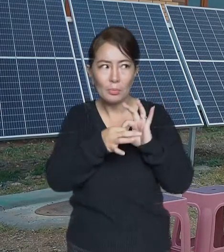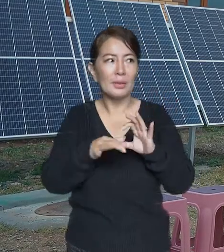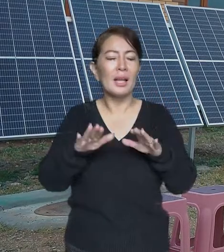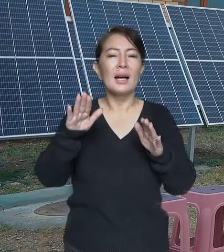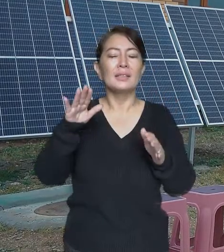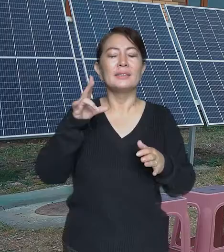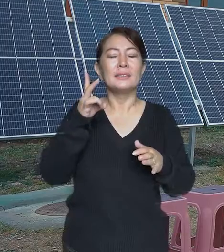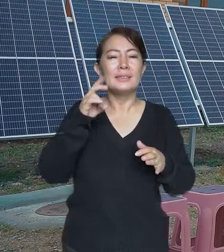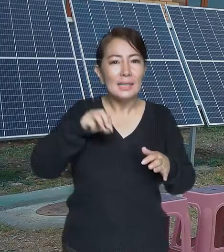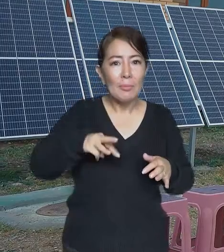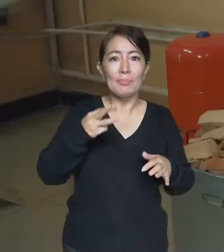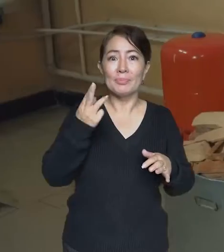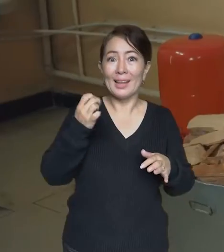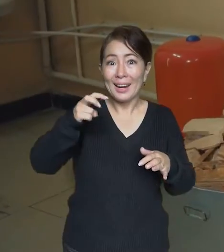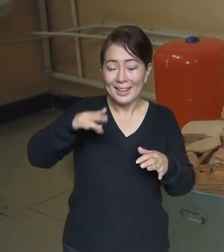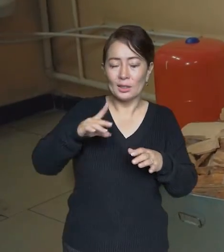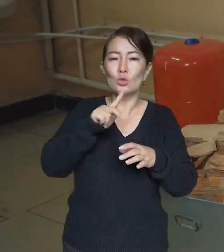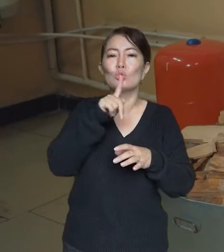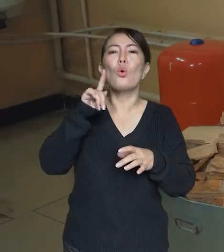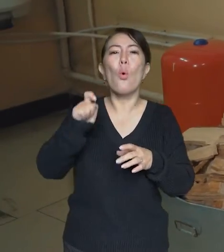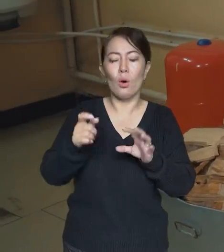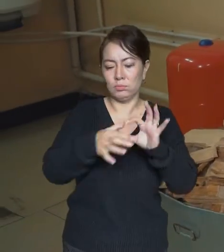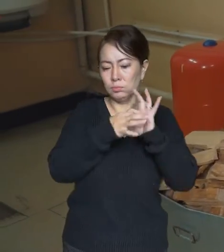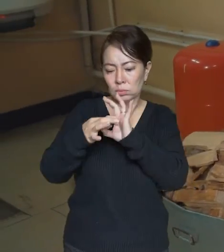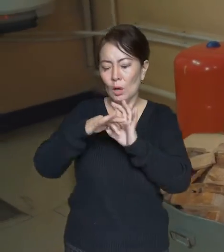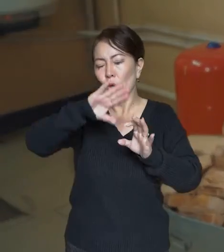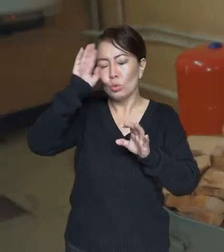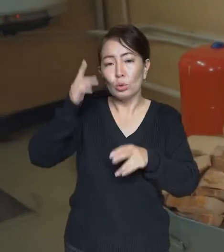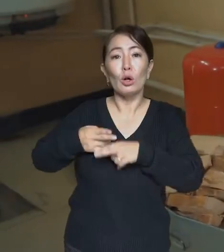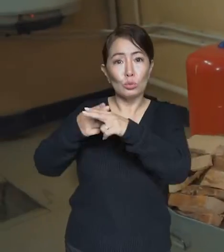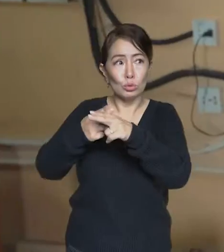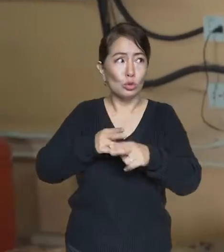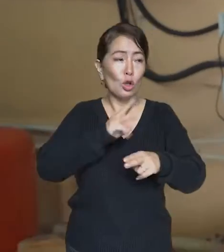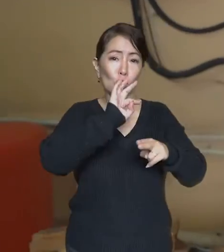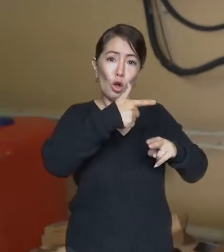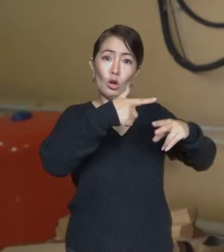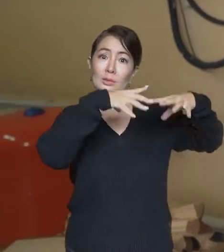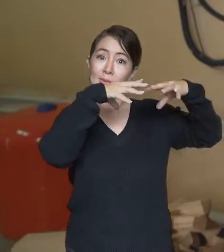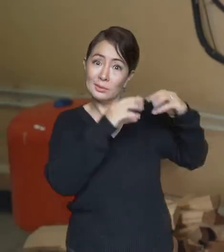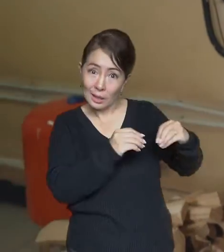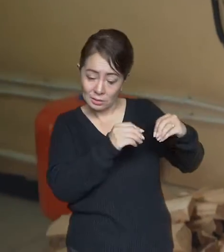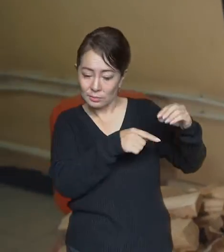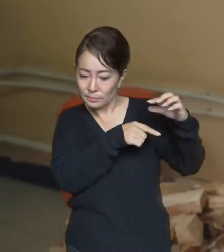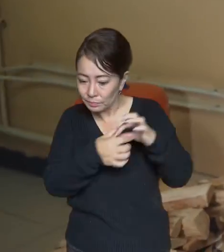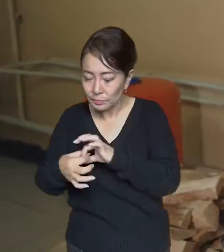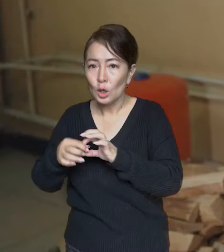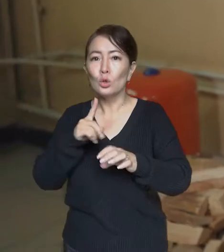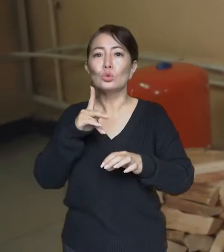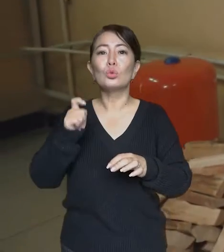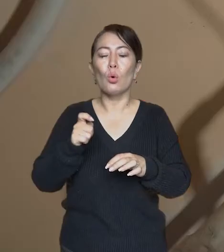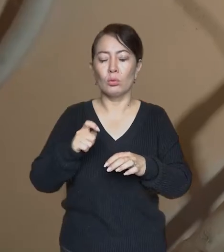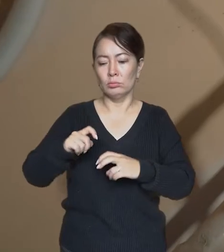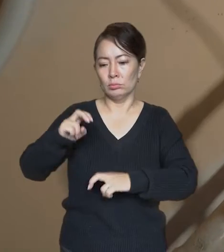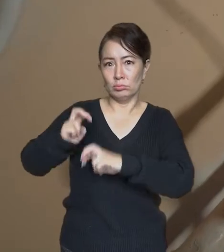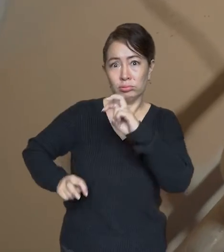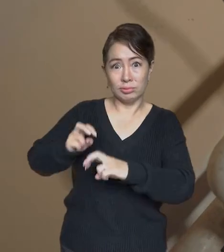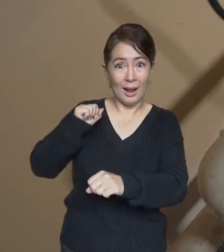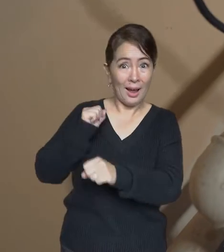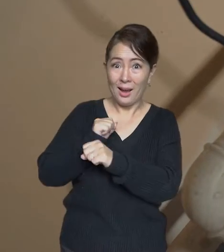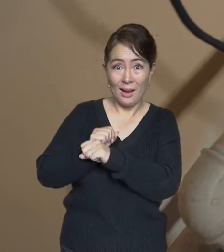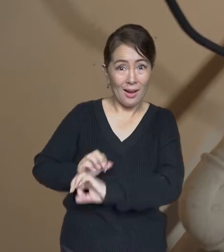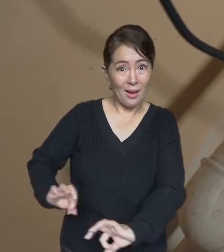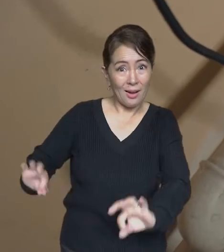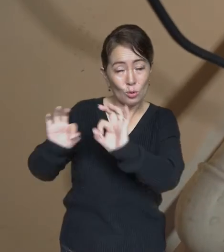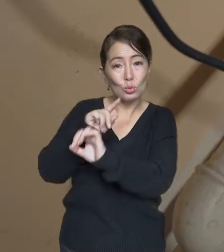даралтын цуухаар нэгдүгээрт одоо юуны дулааныхаа хэрэглэг хангадаг. Хэрвээ тог тасарсан үед нам даралтын цуухны насаас ажилтгүй болж